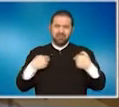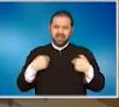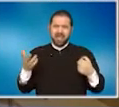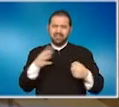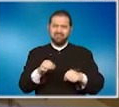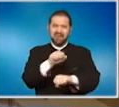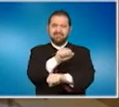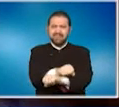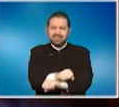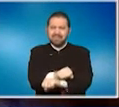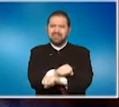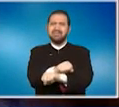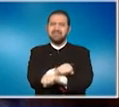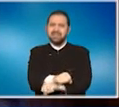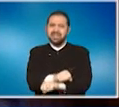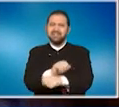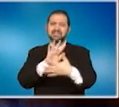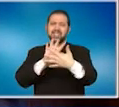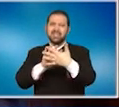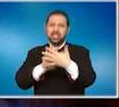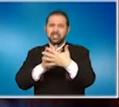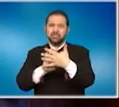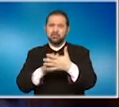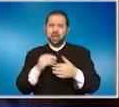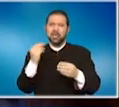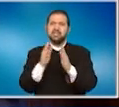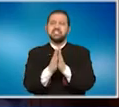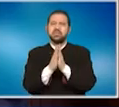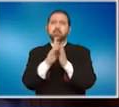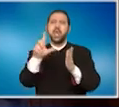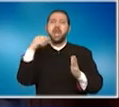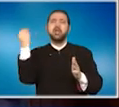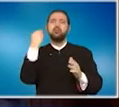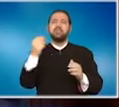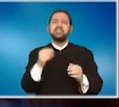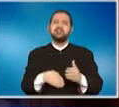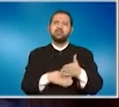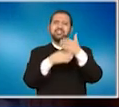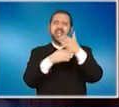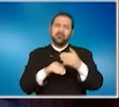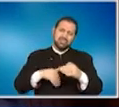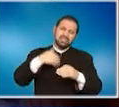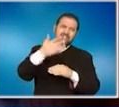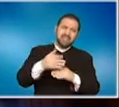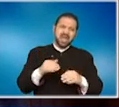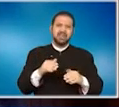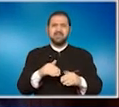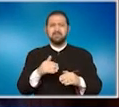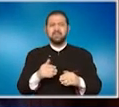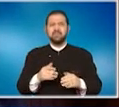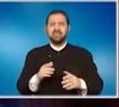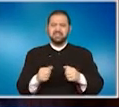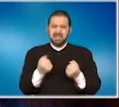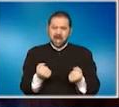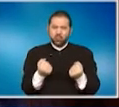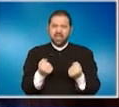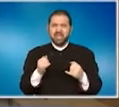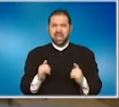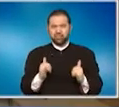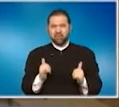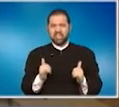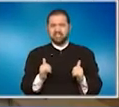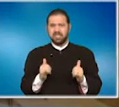un scenariu. Se va fi rugat la Dumnezeu să-l ierte, să-l scape, să-i dea putere să depășească toate câte, prin toate câte